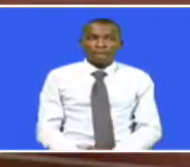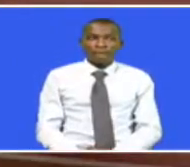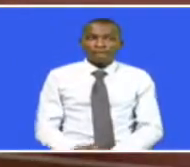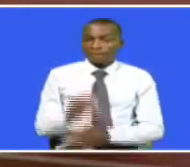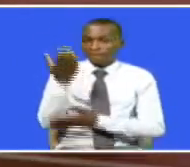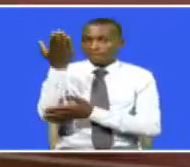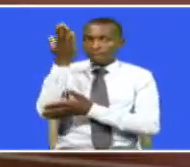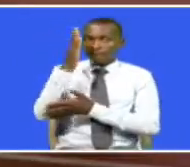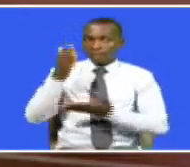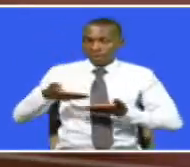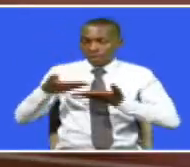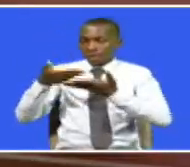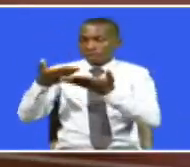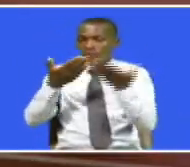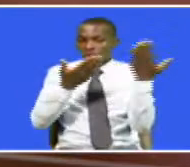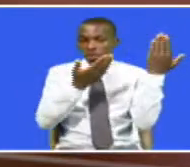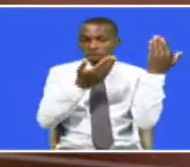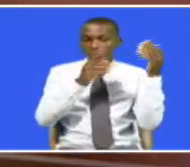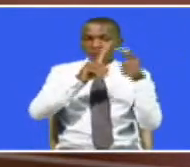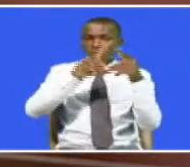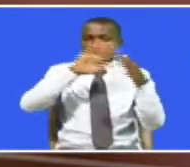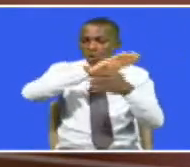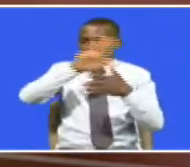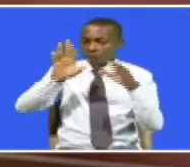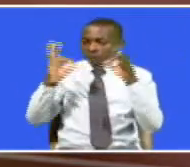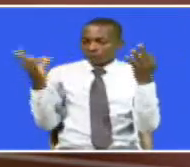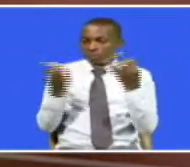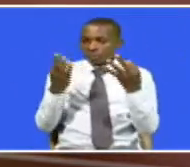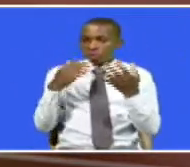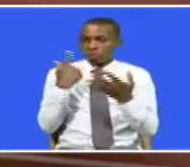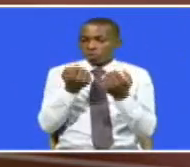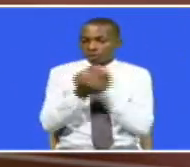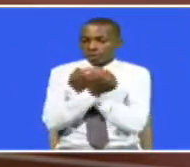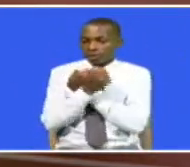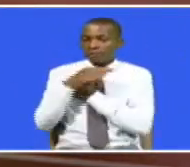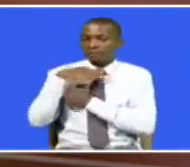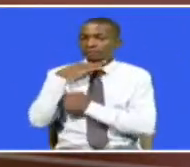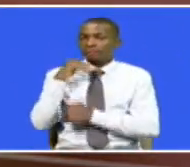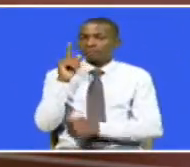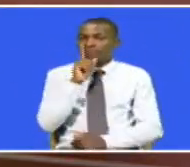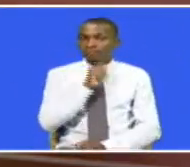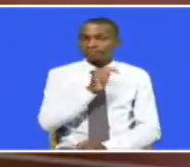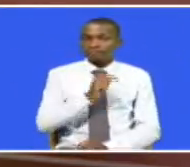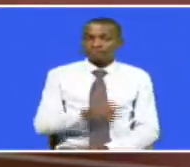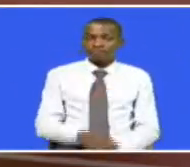Mola afariji familia ambazo zimepoteza wapendwa wao. Na hatimaye marehemu